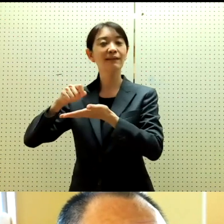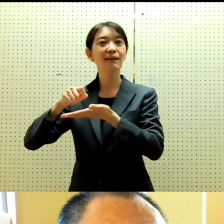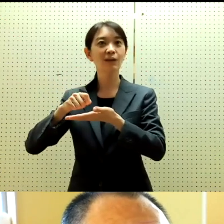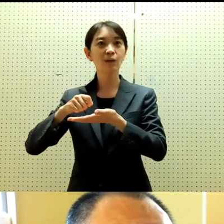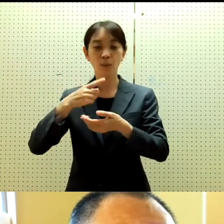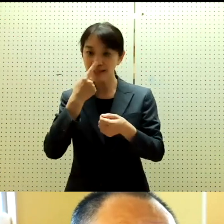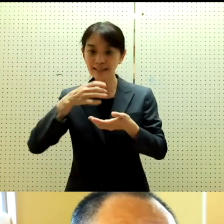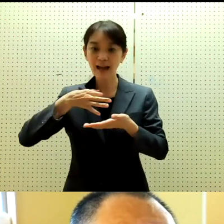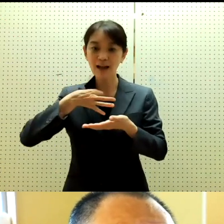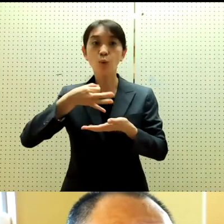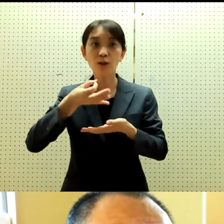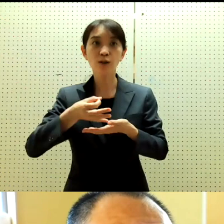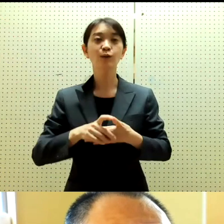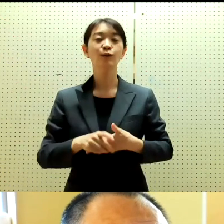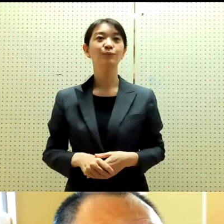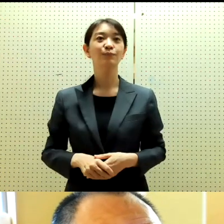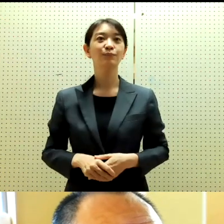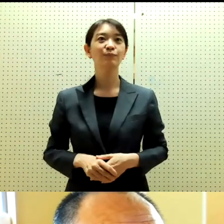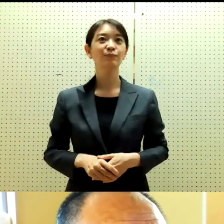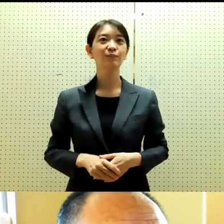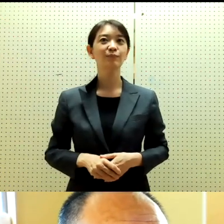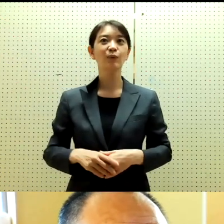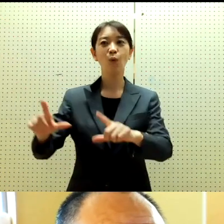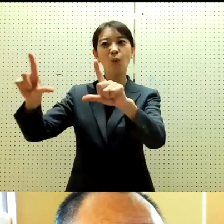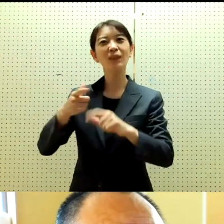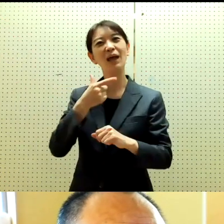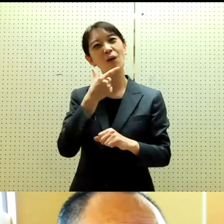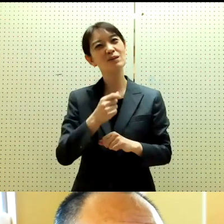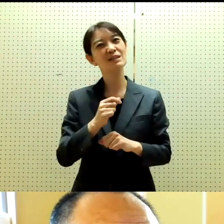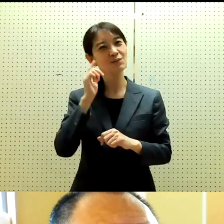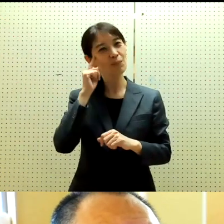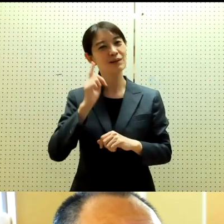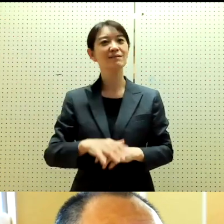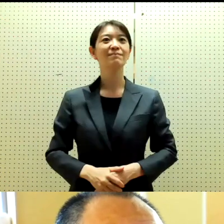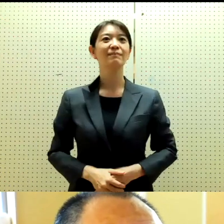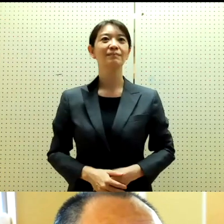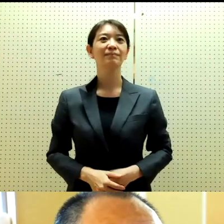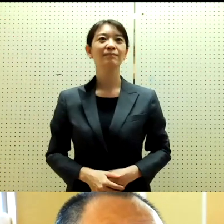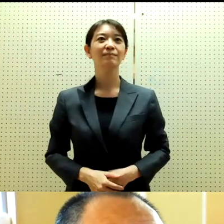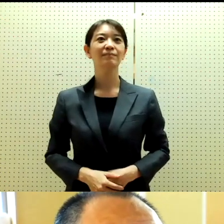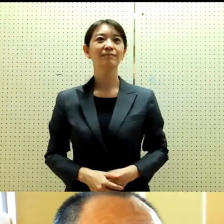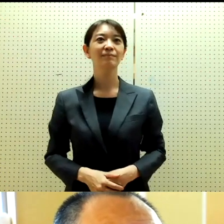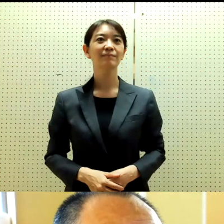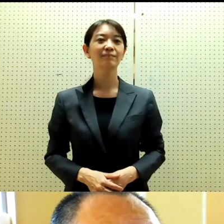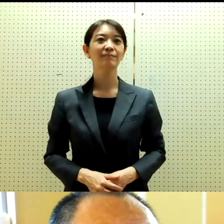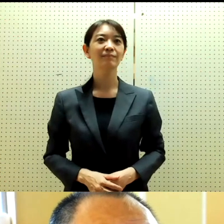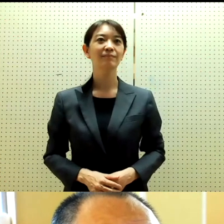、ちょっと、お答えをいただければというふうに思っております。やはりですね、